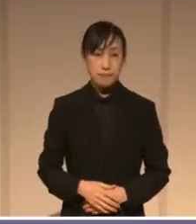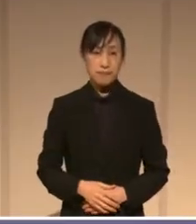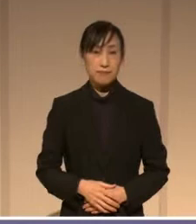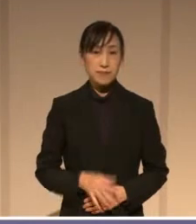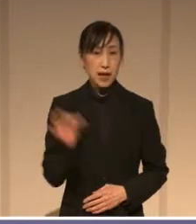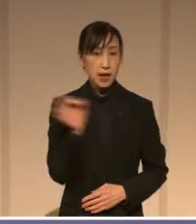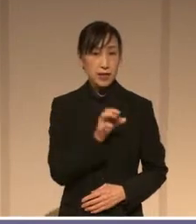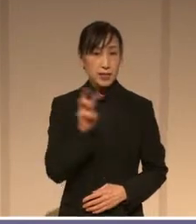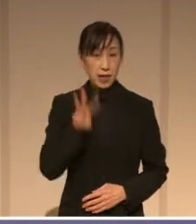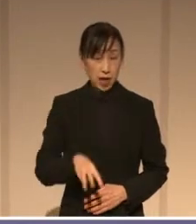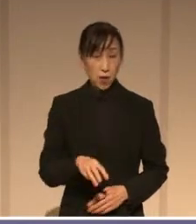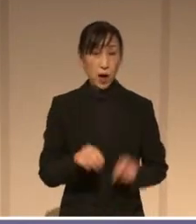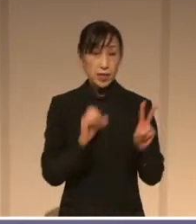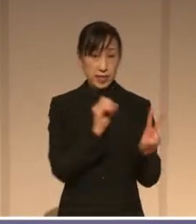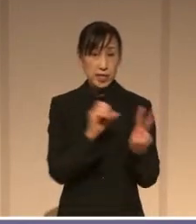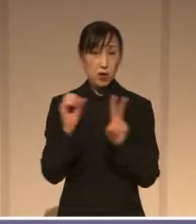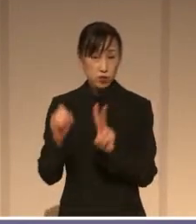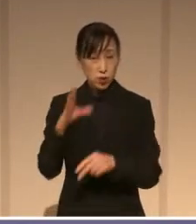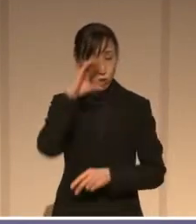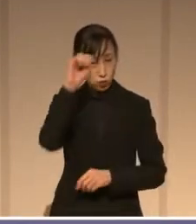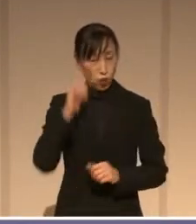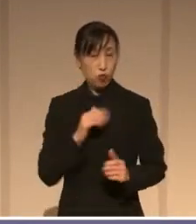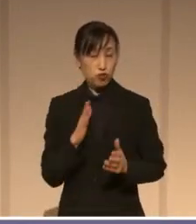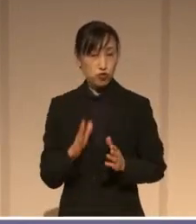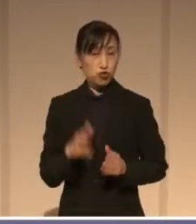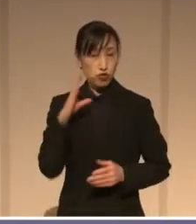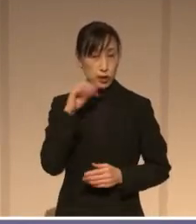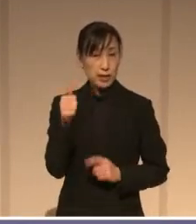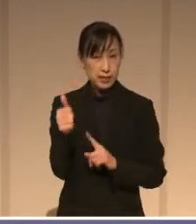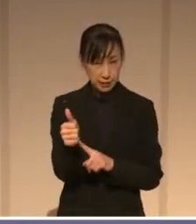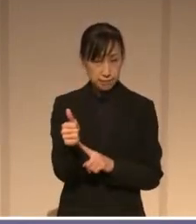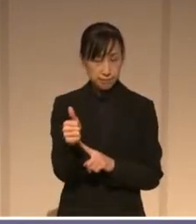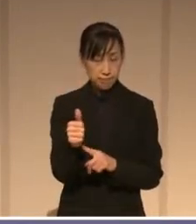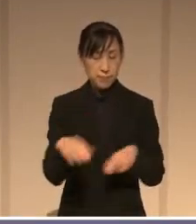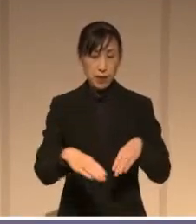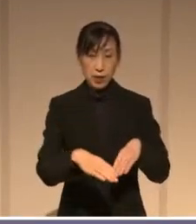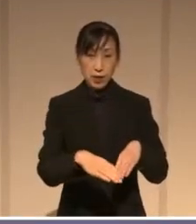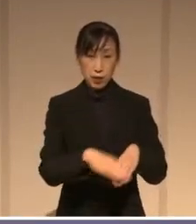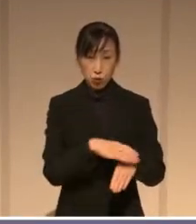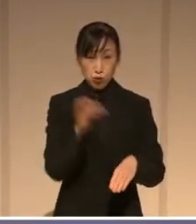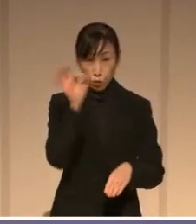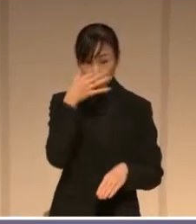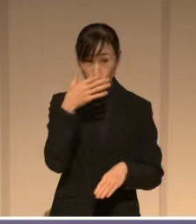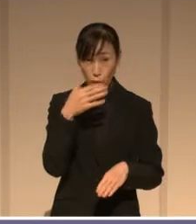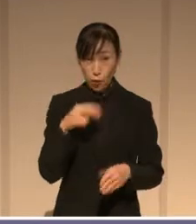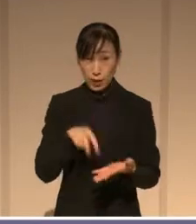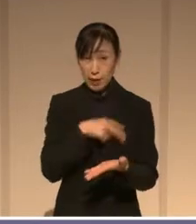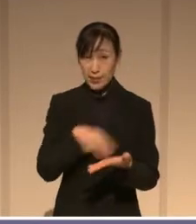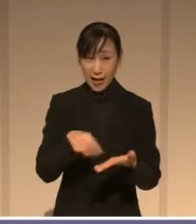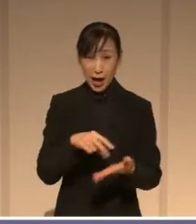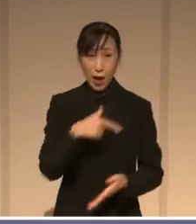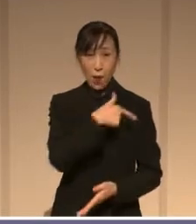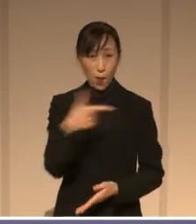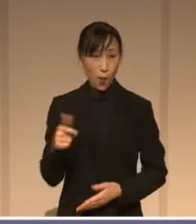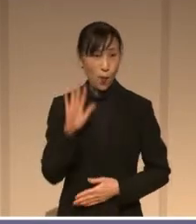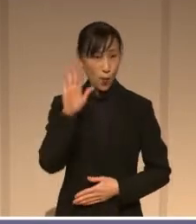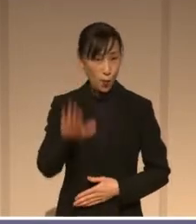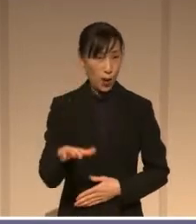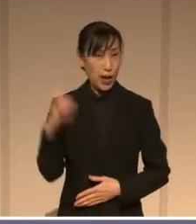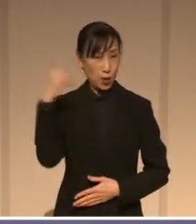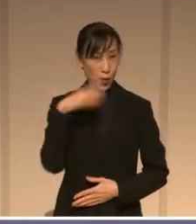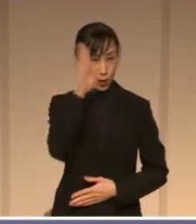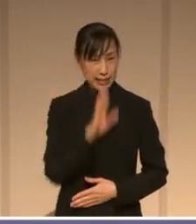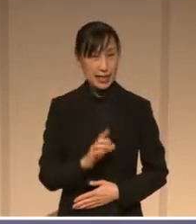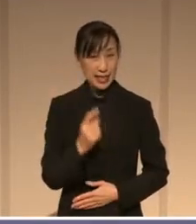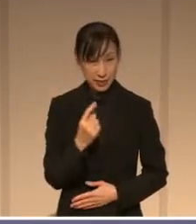2020スポート対しそして利息のプロダンサーのあうち大前工事ですカメラが今日た感